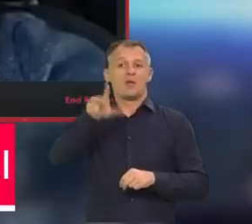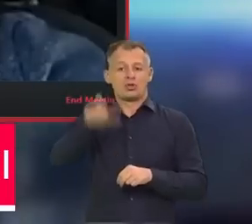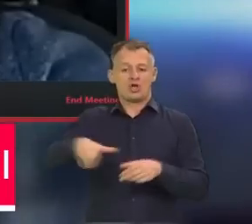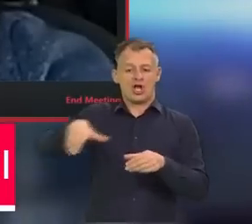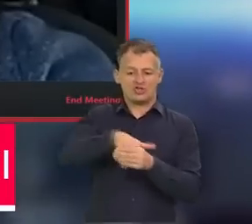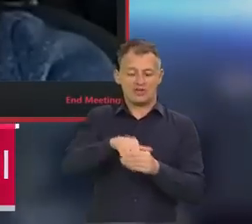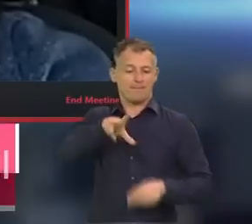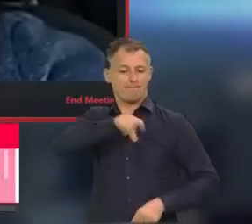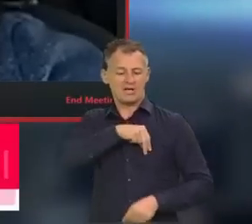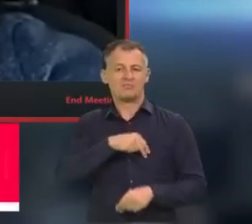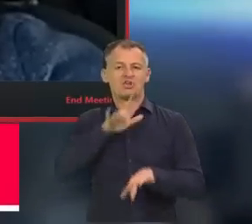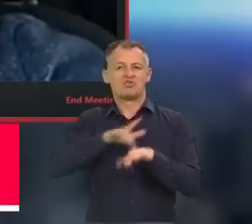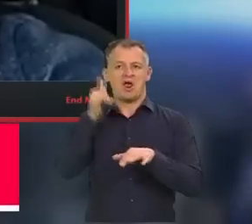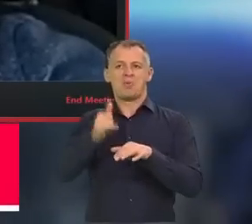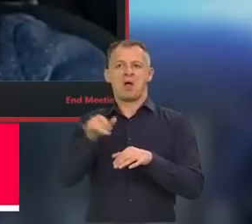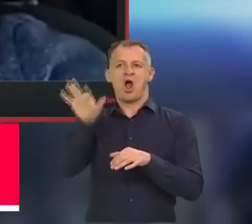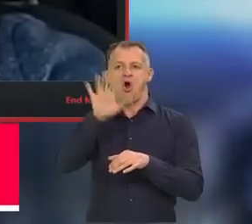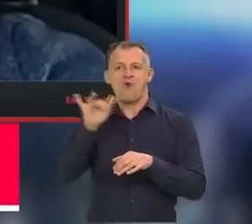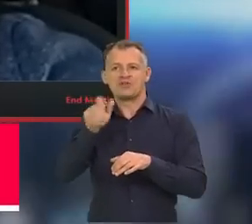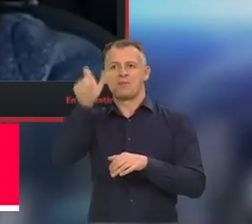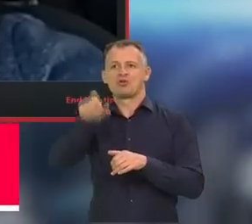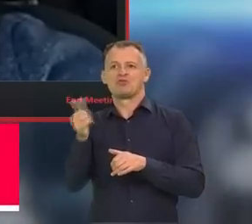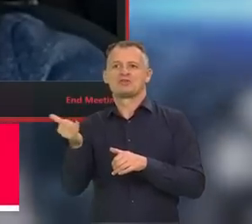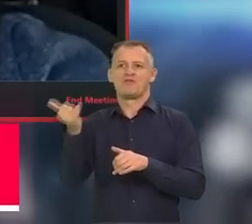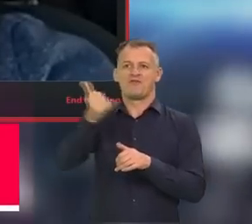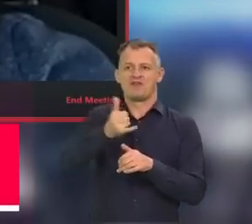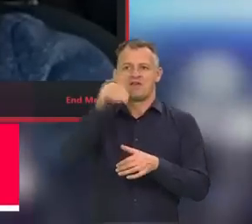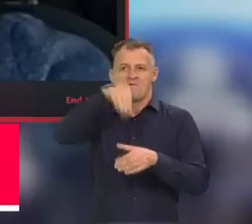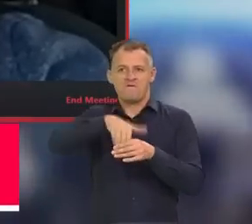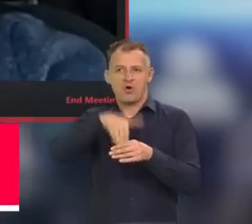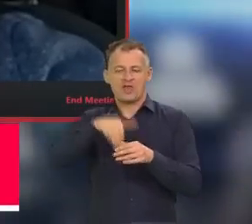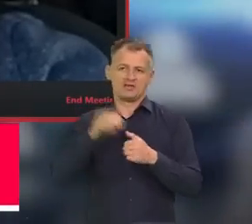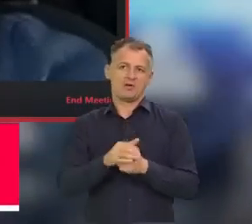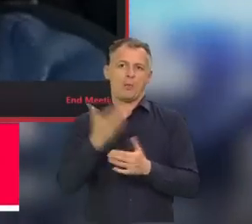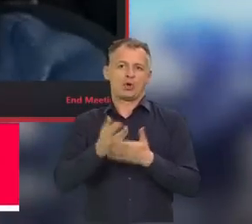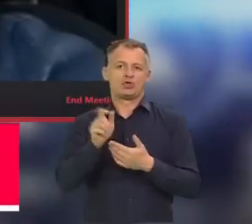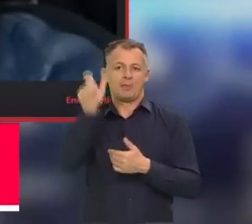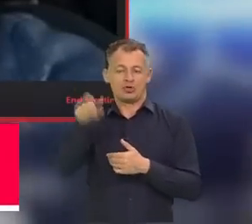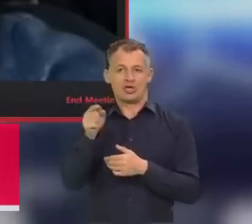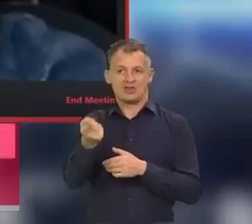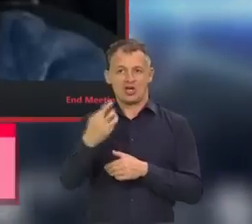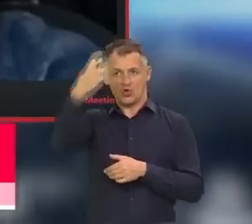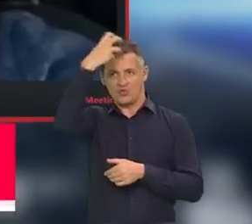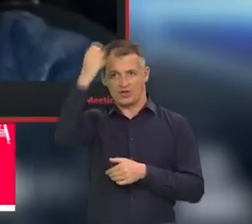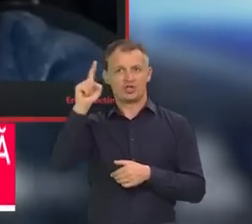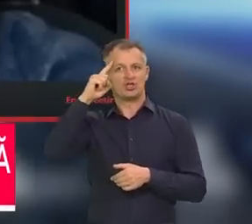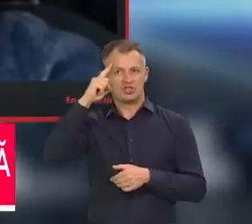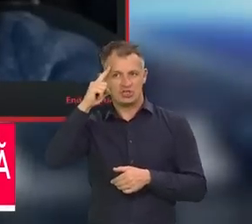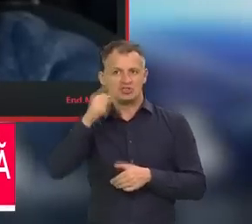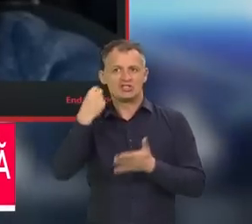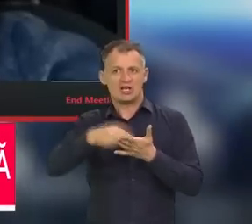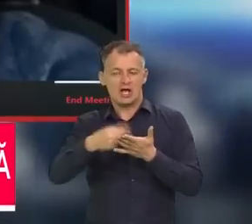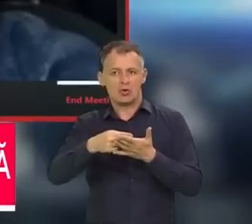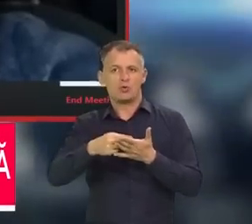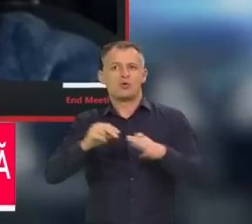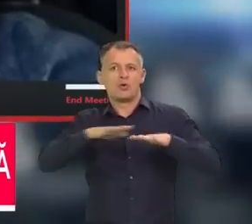încercare de a atrage electorat, pentru că și oamenii din guvern sunt perfect conștienți de faptul că salariul, veniturile medii ale românilor